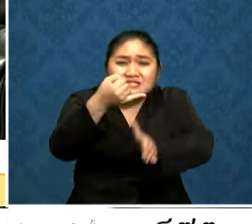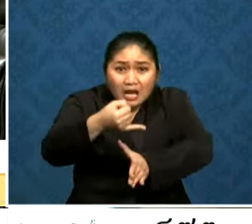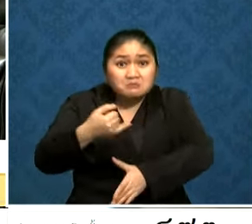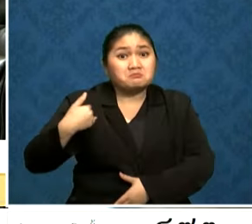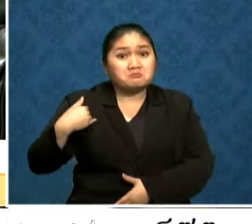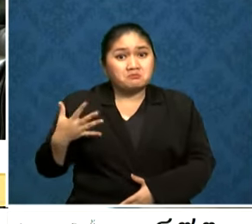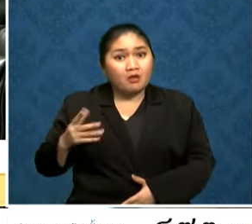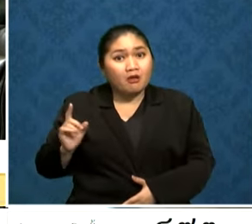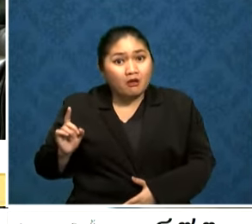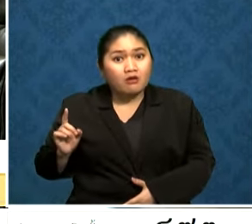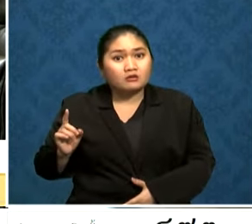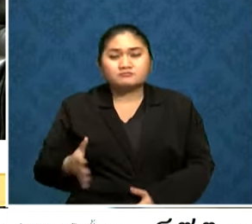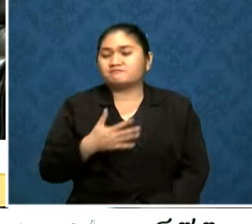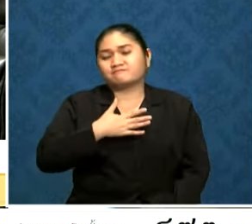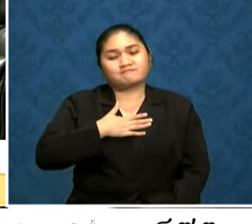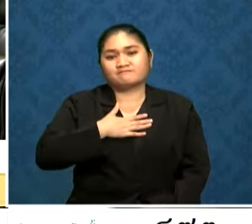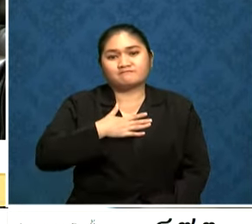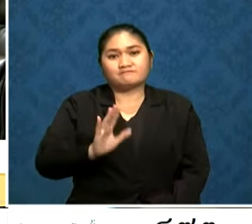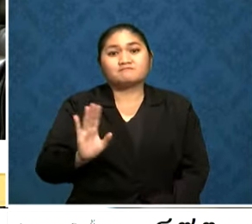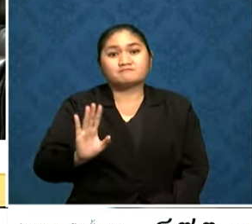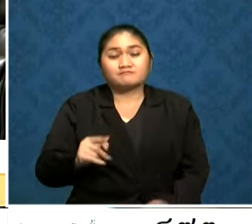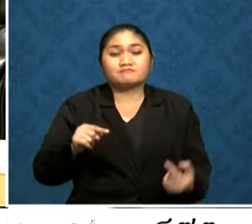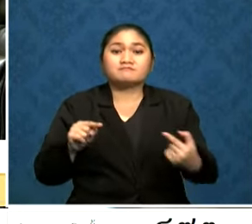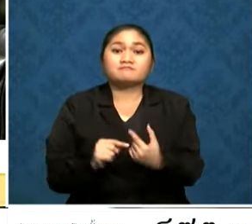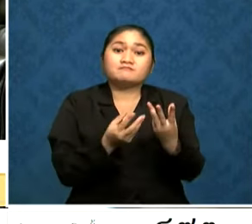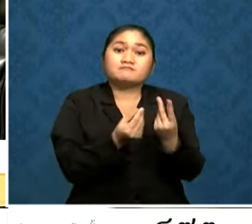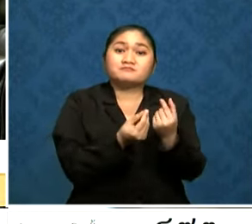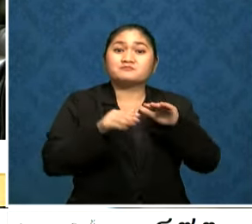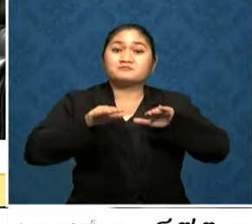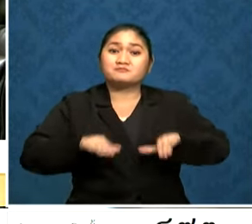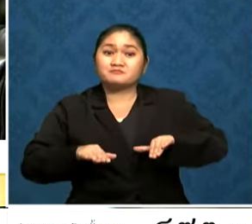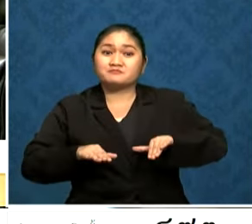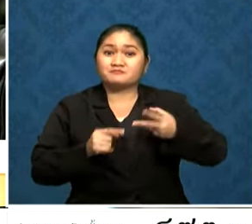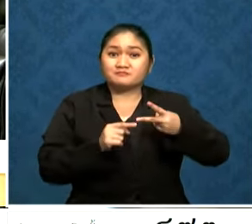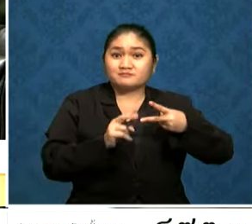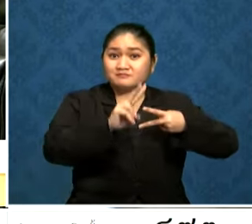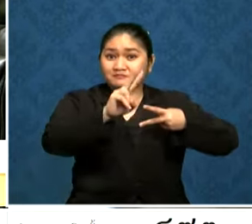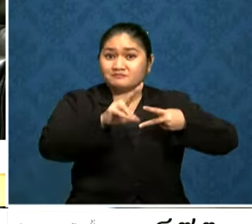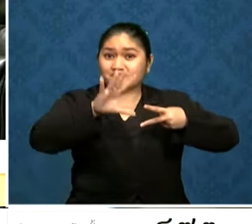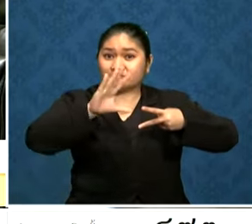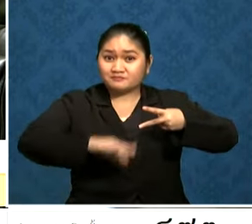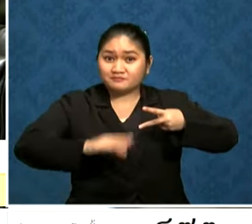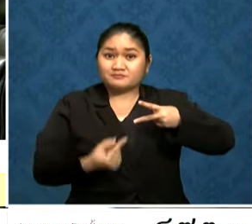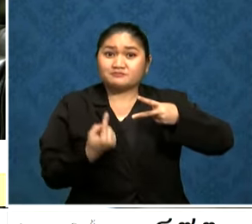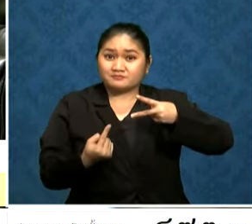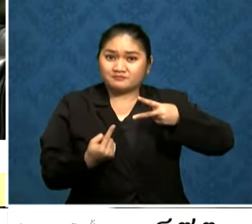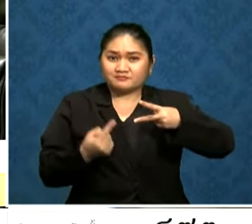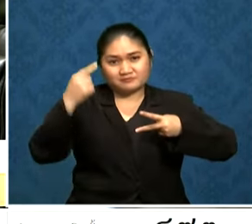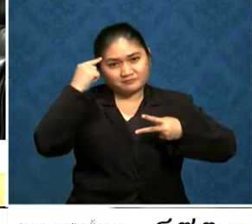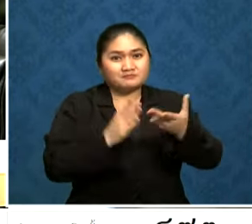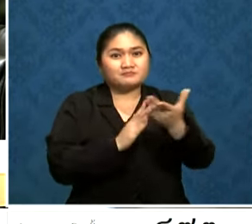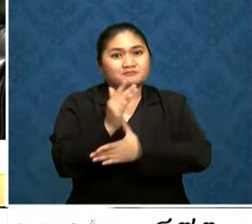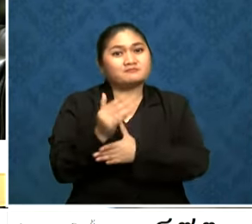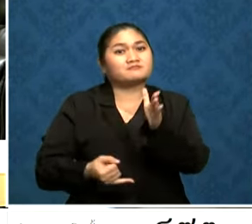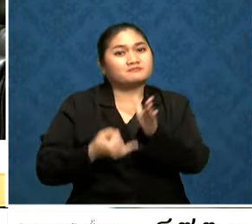่ผมไม่ปฑิเศษนะครับวในเฉงค raisesการลดจเกน 2 ชั้หอ 1 ชเก็ยอมทำใหประชามตินั้อาจจะผ่านได้ง่ายขึ้น